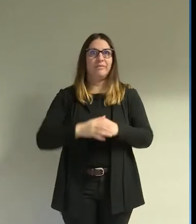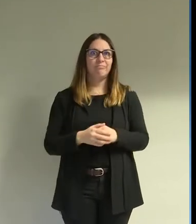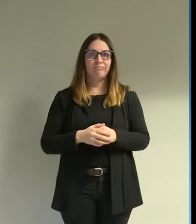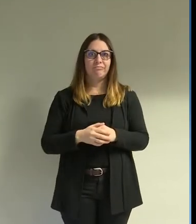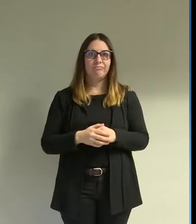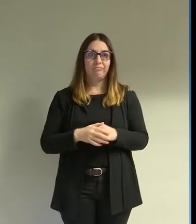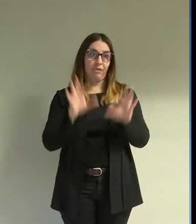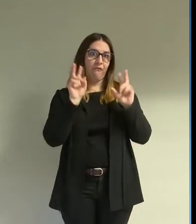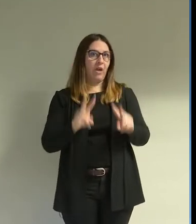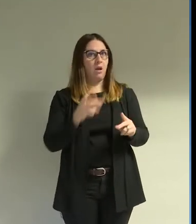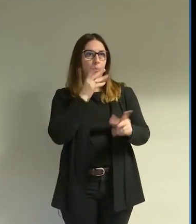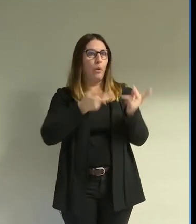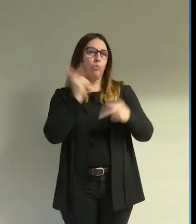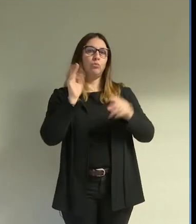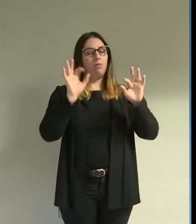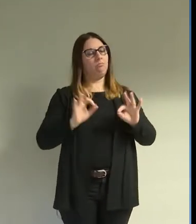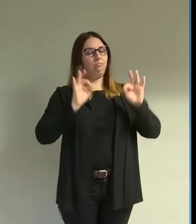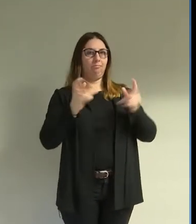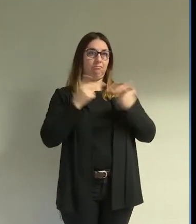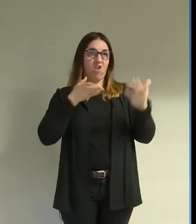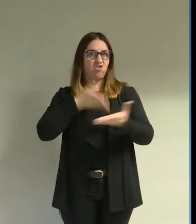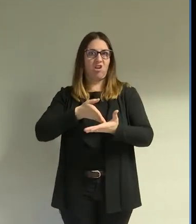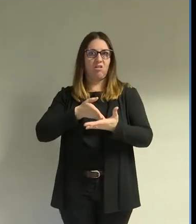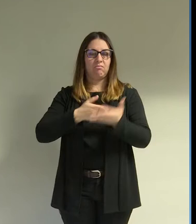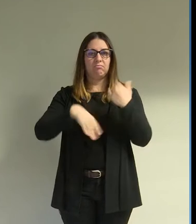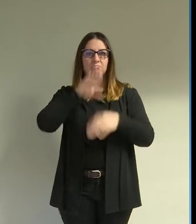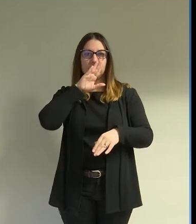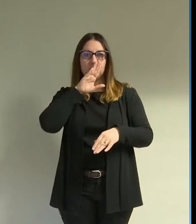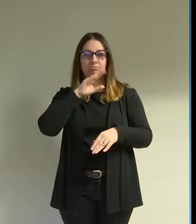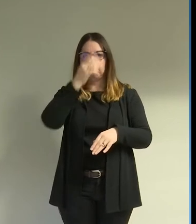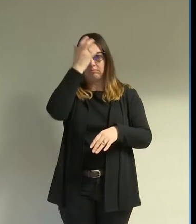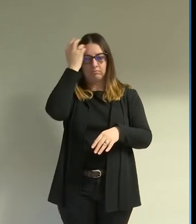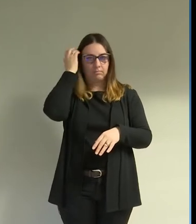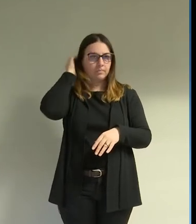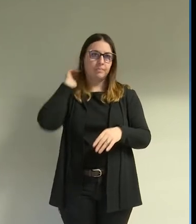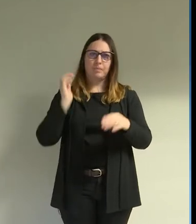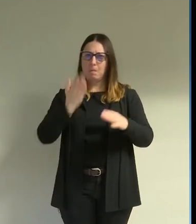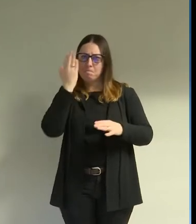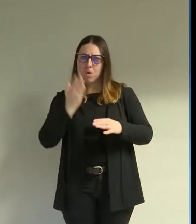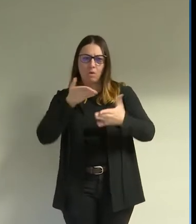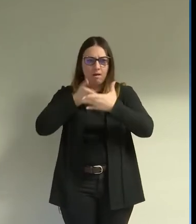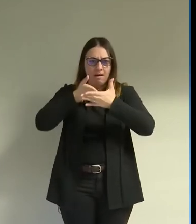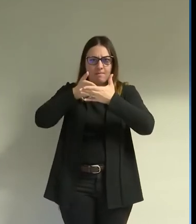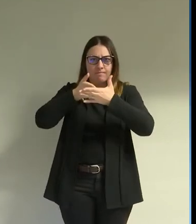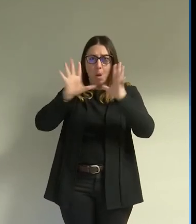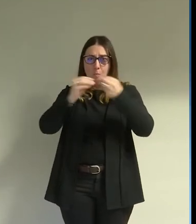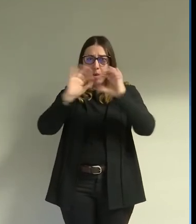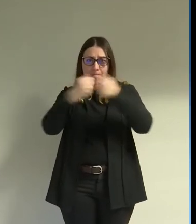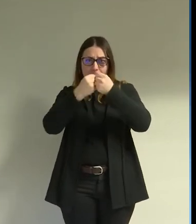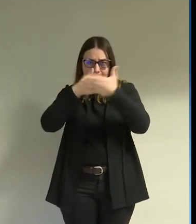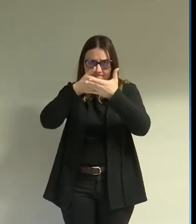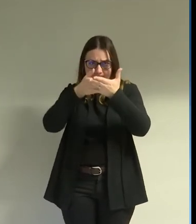dire très pudiquement donc s'agit de faire face à ces chocs qui remettront en cause la trajectoire et les surmonter en minimisant la déviation